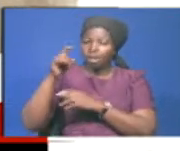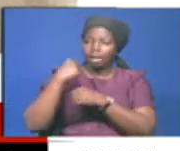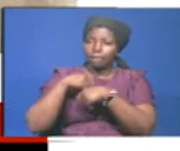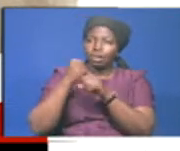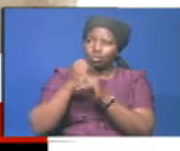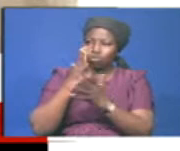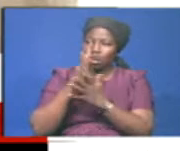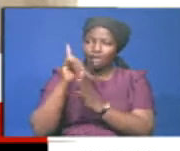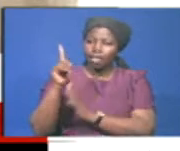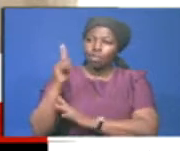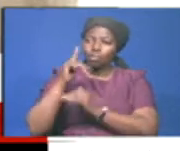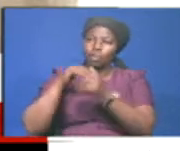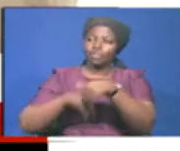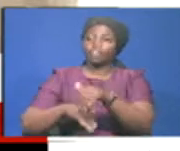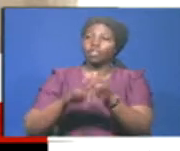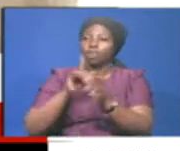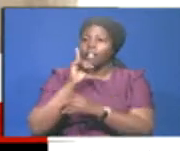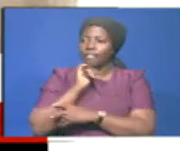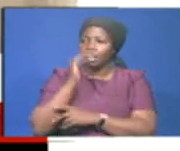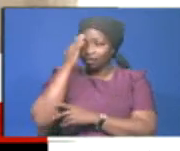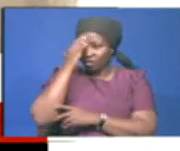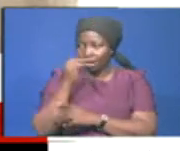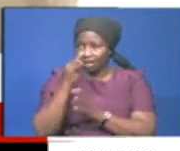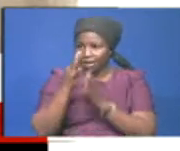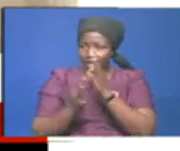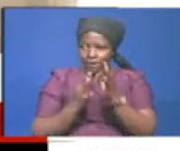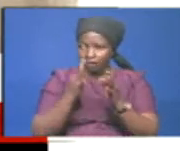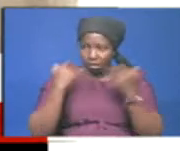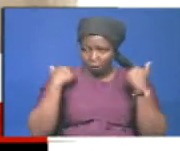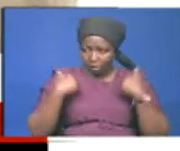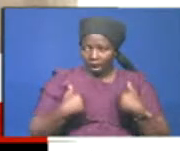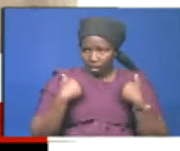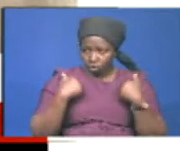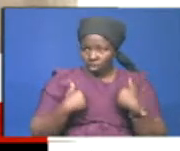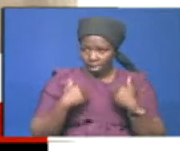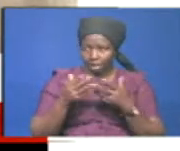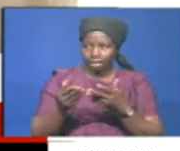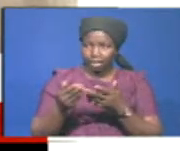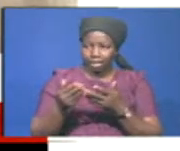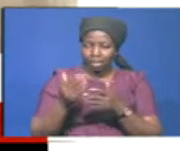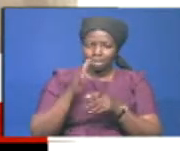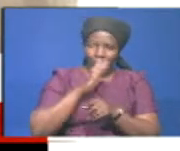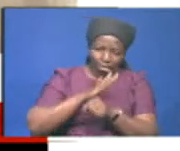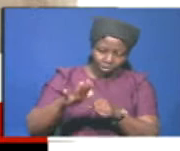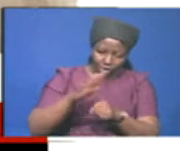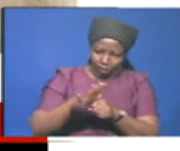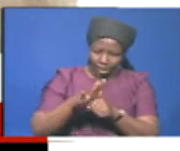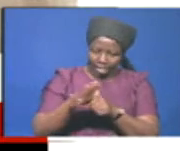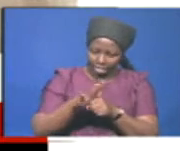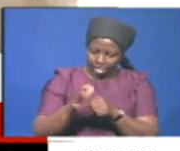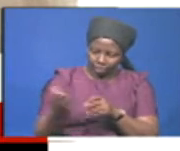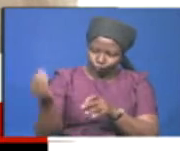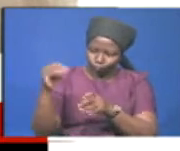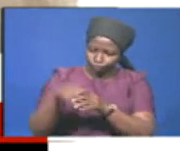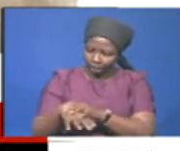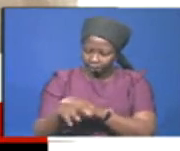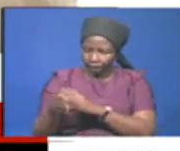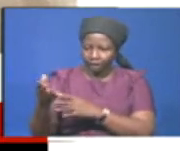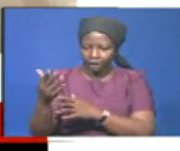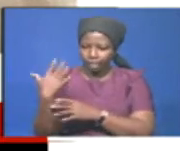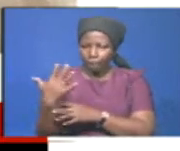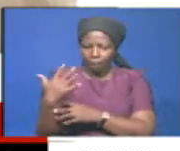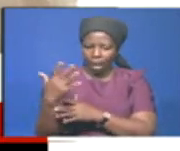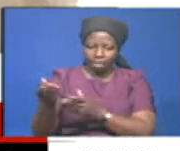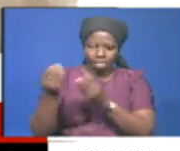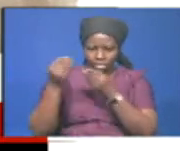sheria inafuatwa. Kwa sababu mimi nikiwekea mboga kwa ile mfuko wa plastiki nienda nao nyumbani, mwenzangu akiniona